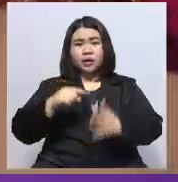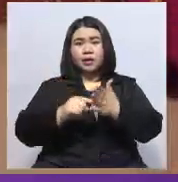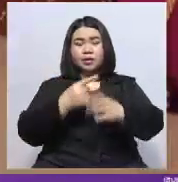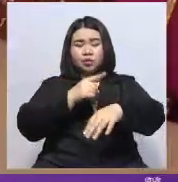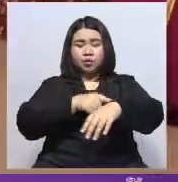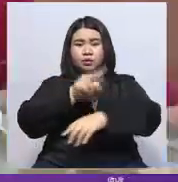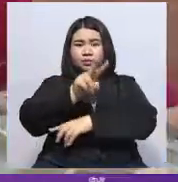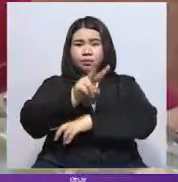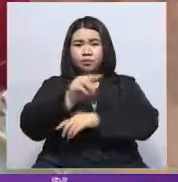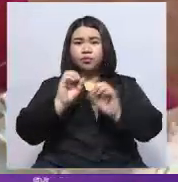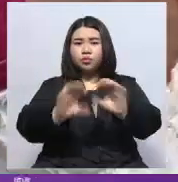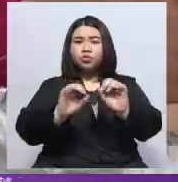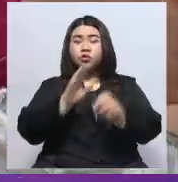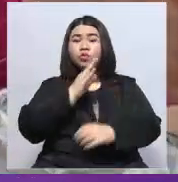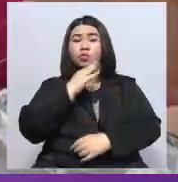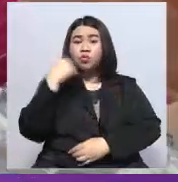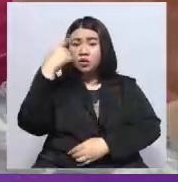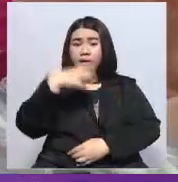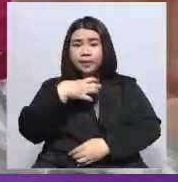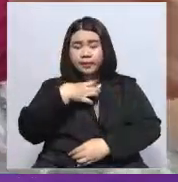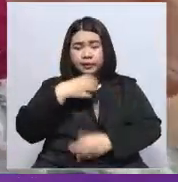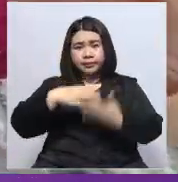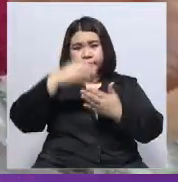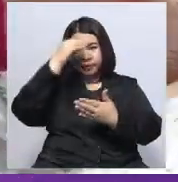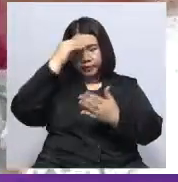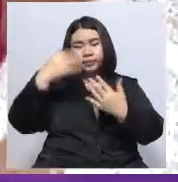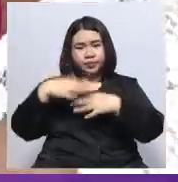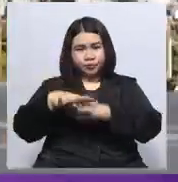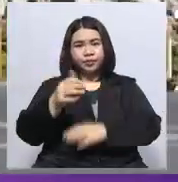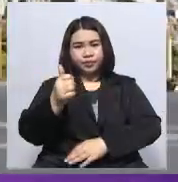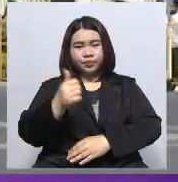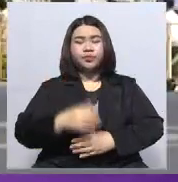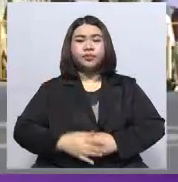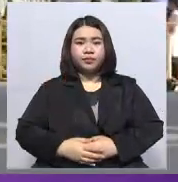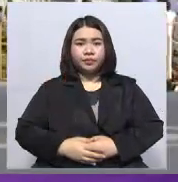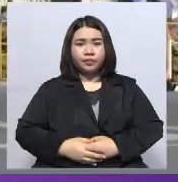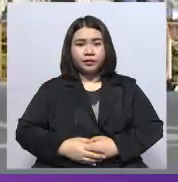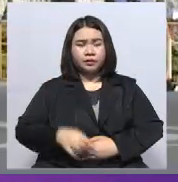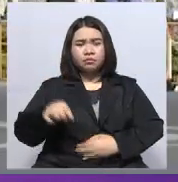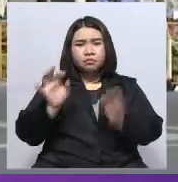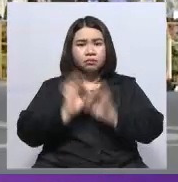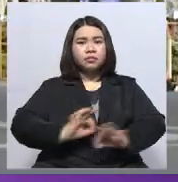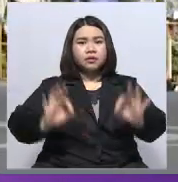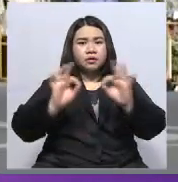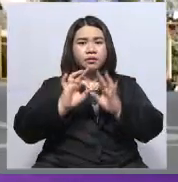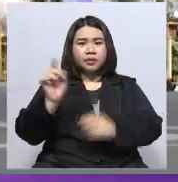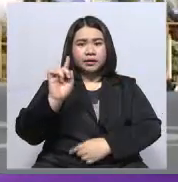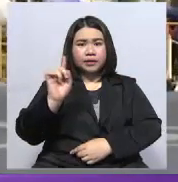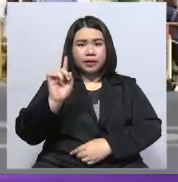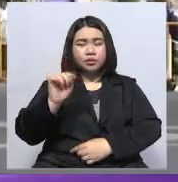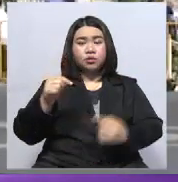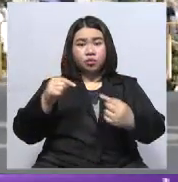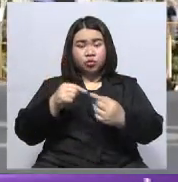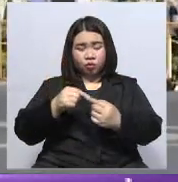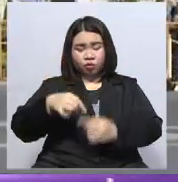ลา 14:00 น.ผู้ใดที่สนใจนะคะสามารถไปร่วมได้นะคะและสถานที่ไฮไลท์สำคัญก็คือบริเวณพระล